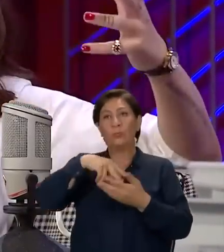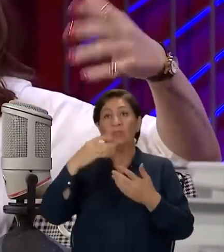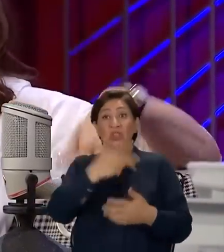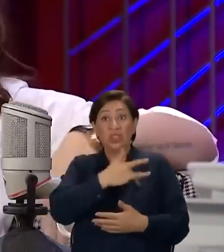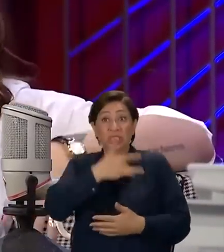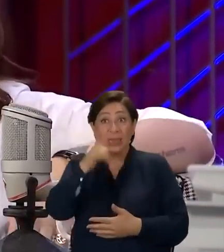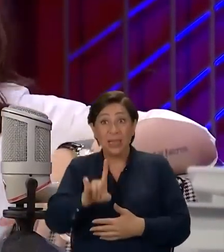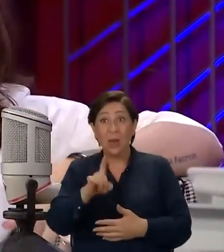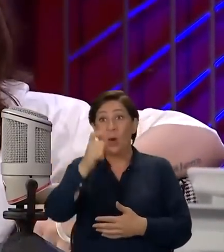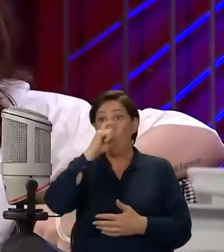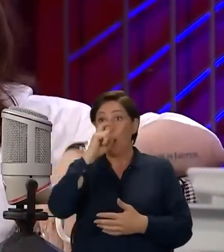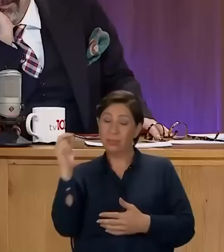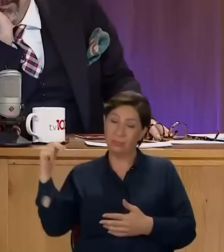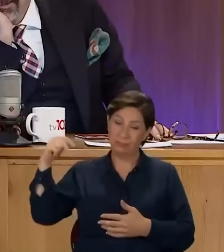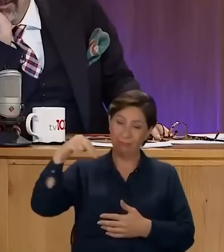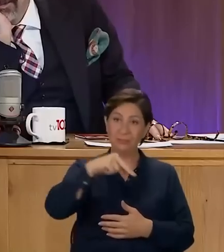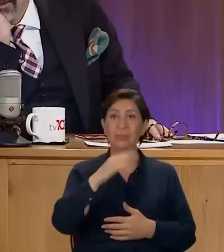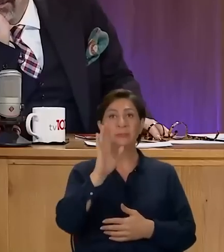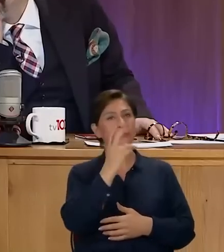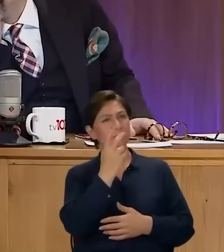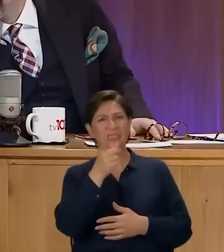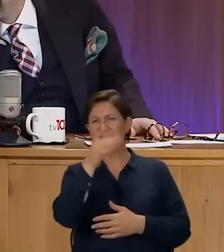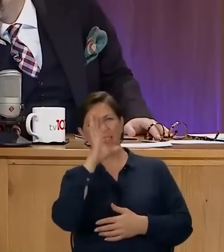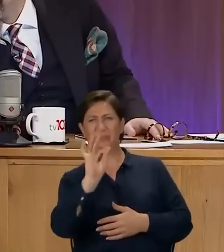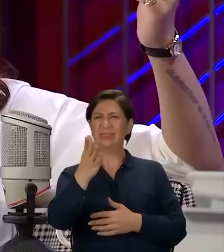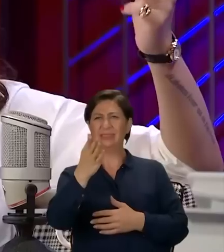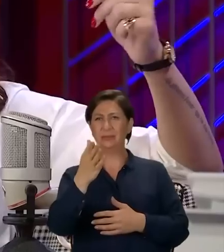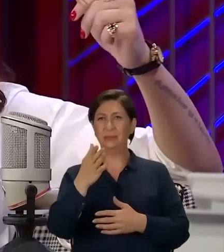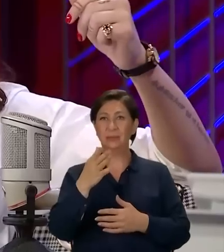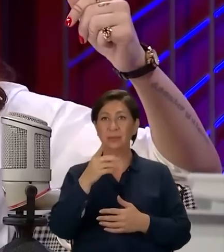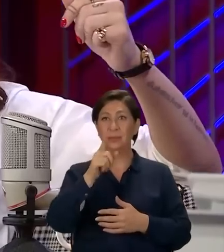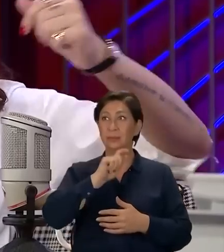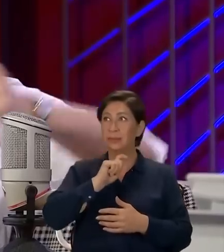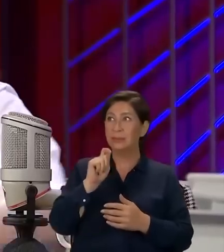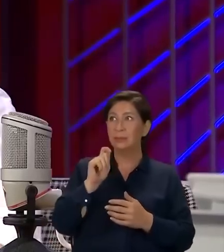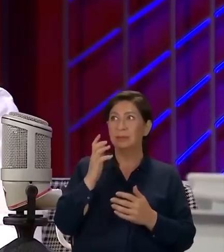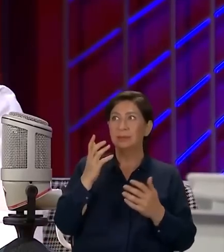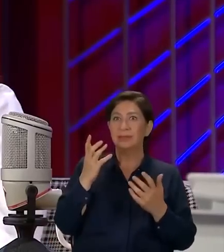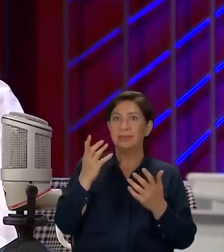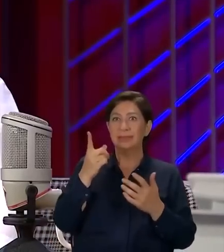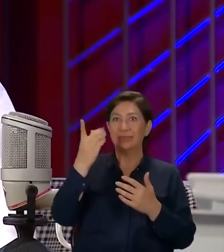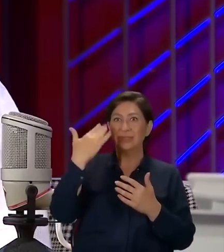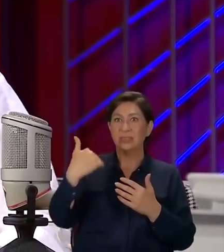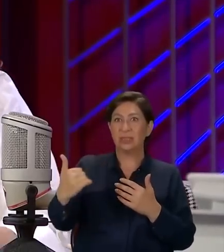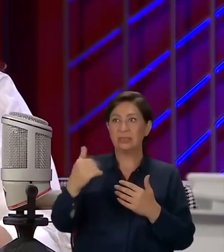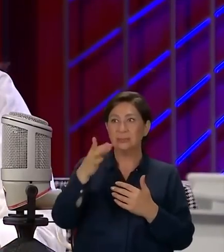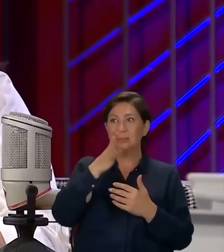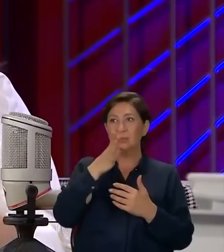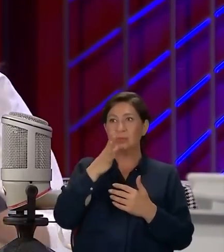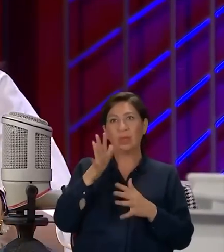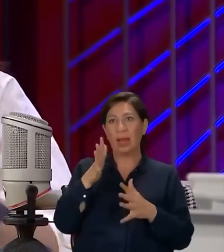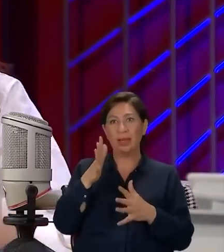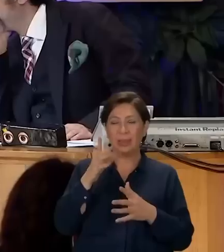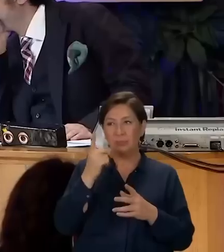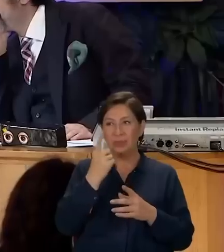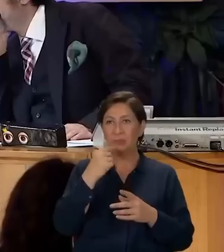Canlı yayın, Okan Bey geldi. Bana döndü, böyle yaptı. Siz kimsiniz dedi. yani çağırdığınıza göre biliyorsunuz herhalde